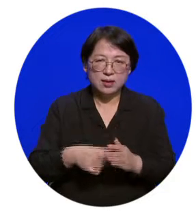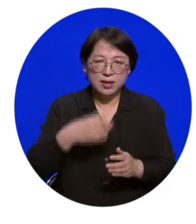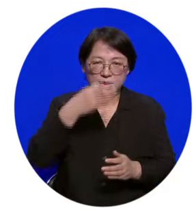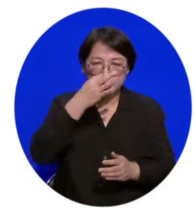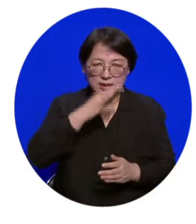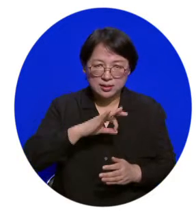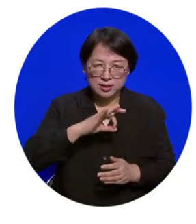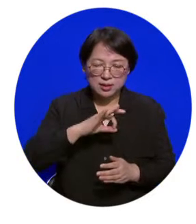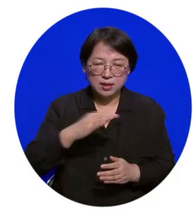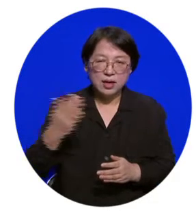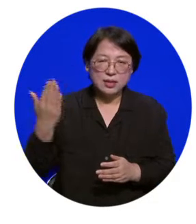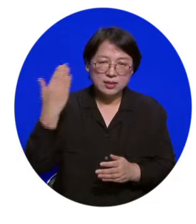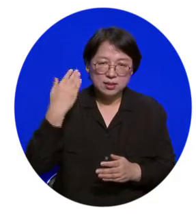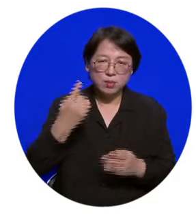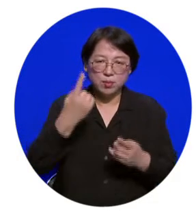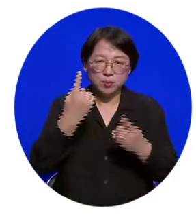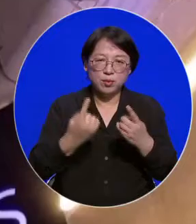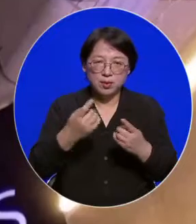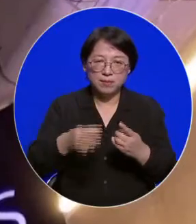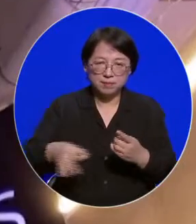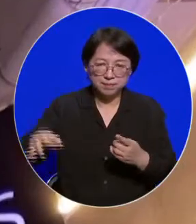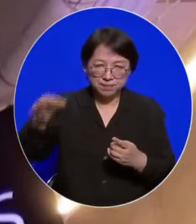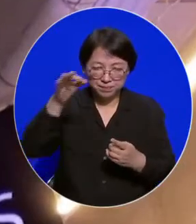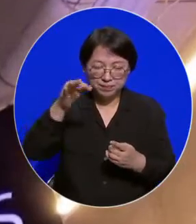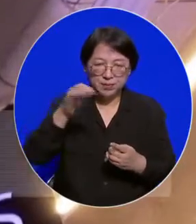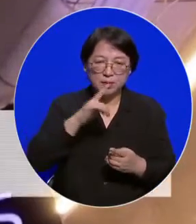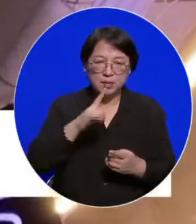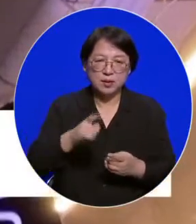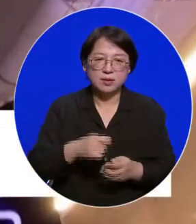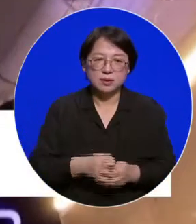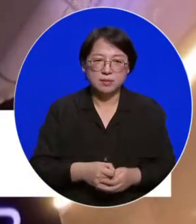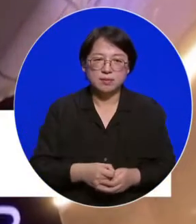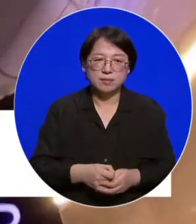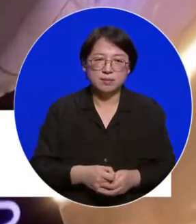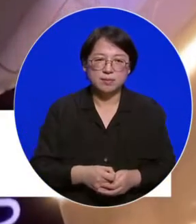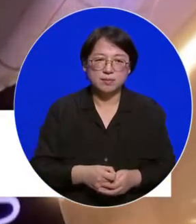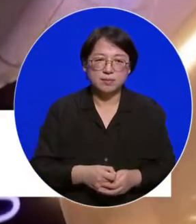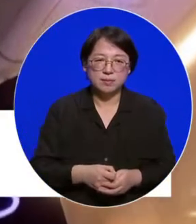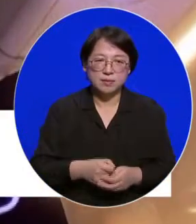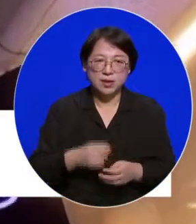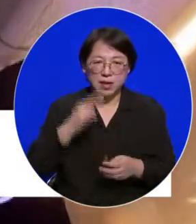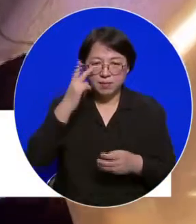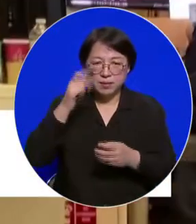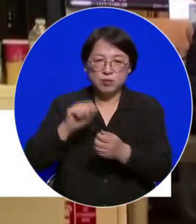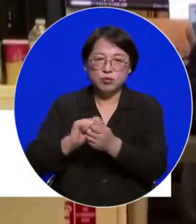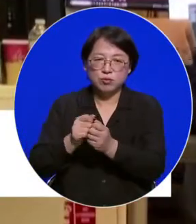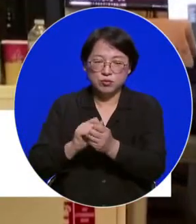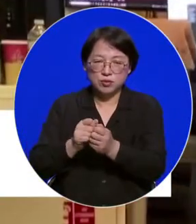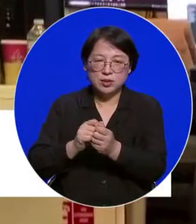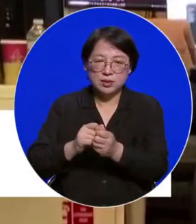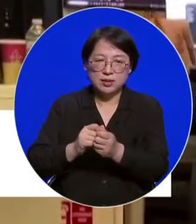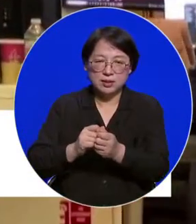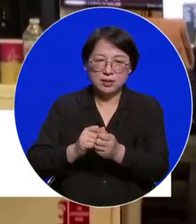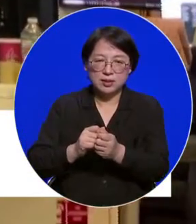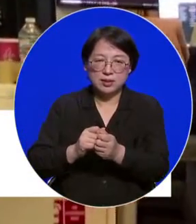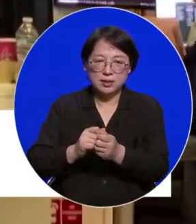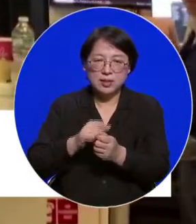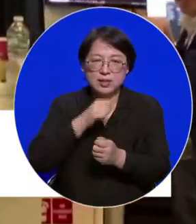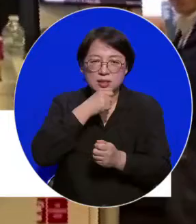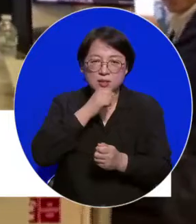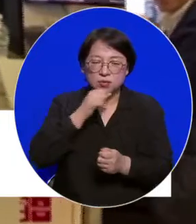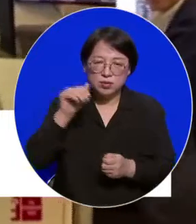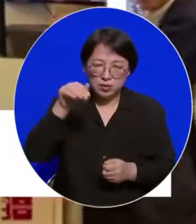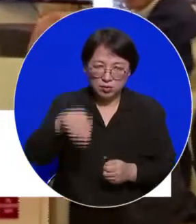예상보다 높아질 것이라고 말했습니다 이에 s&p 500지수와 나스닥지수는 큰 폭 하락했고